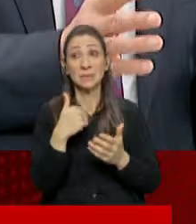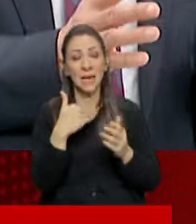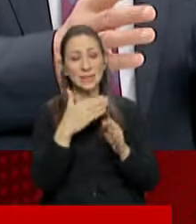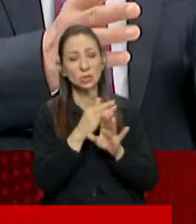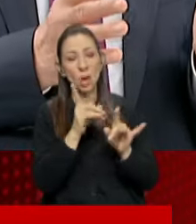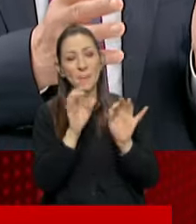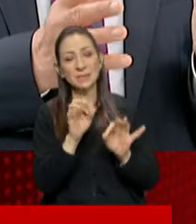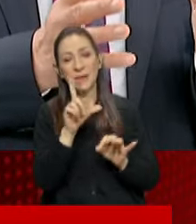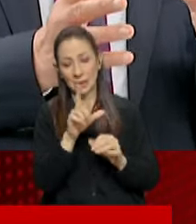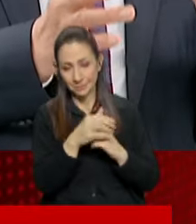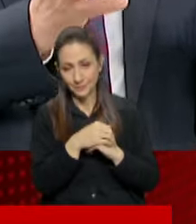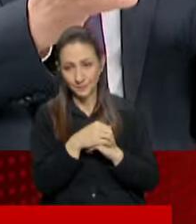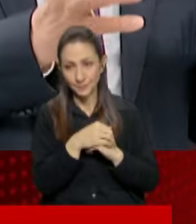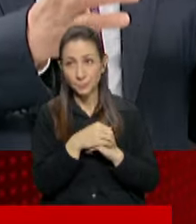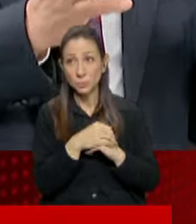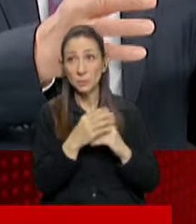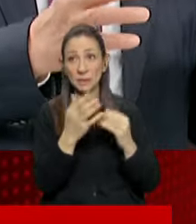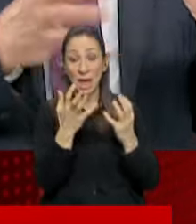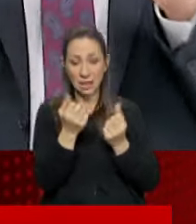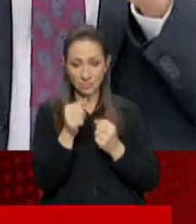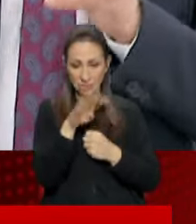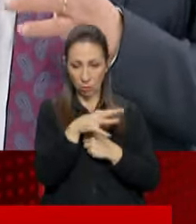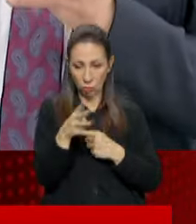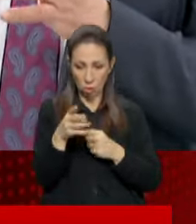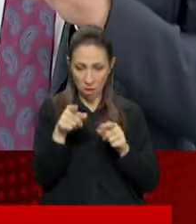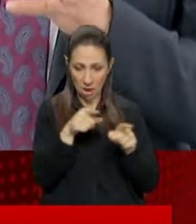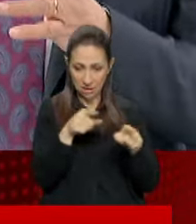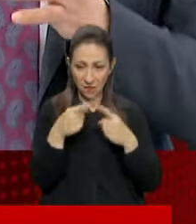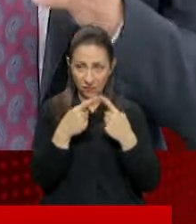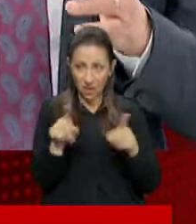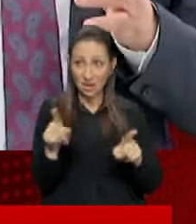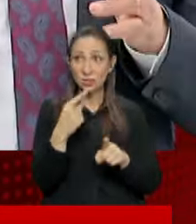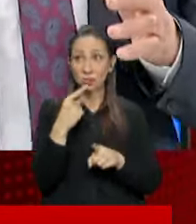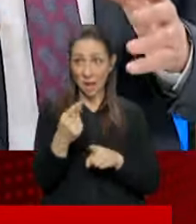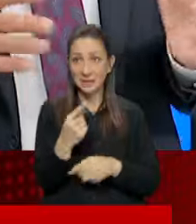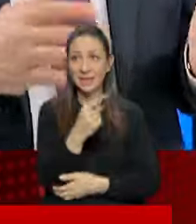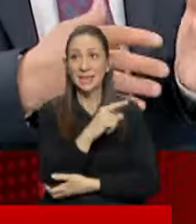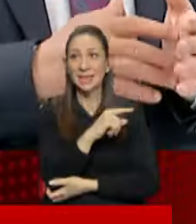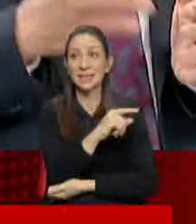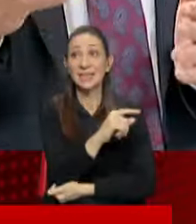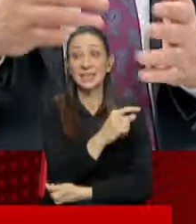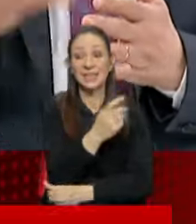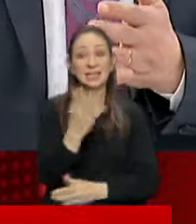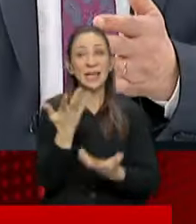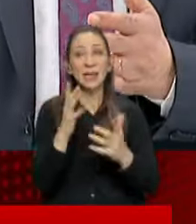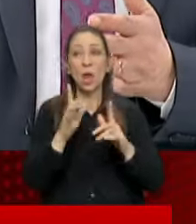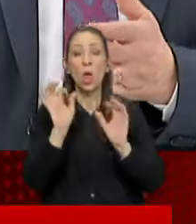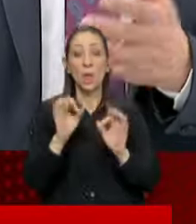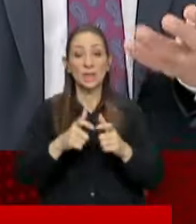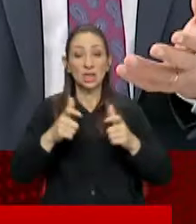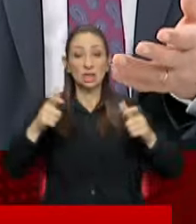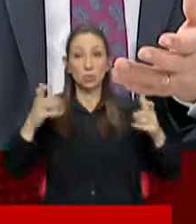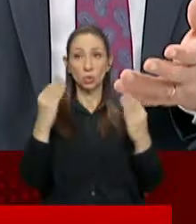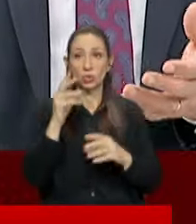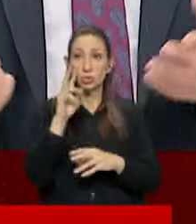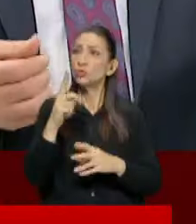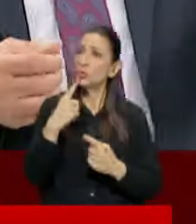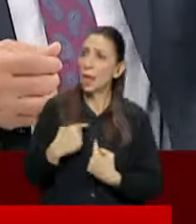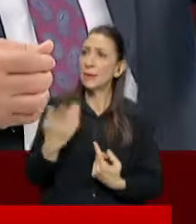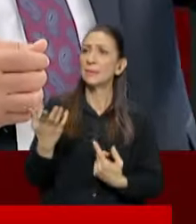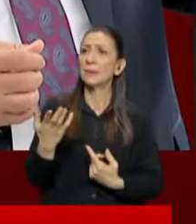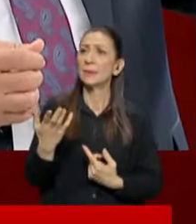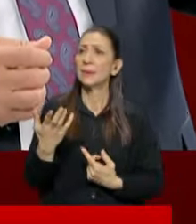şöyle başlamak lazım. Yani aldığımız tabloyla geldiğimiz tablo arasındaki farkı söylersek ne kadar önemli bir gelişme kat ettiğimizi de söylemiş oluruz. Söyleyin o zaman.